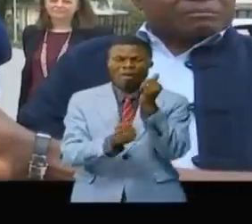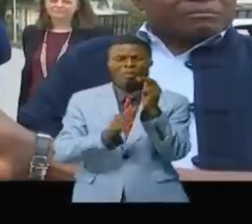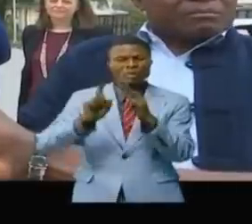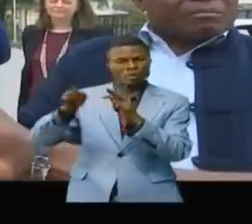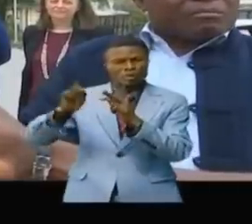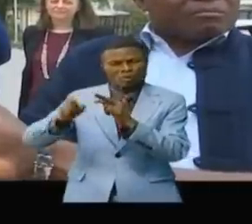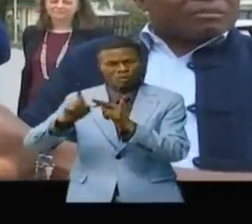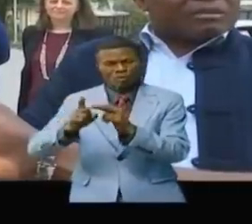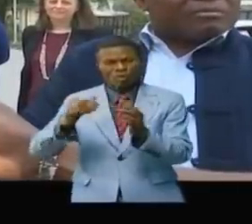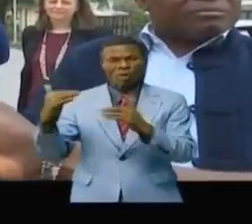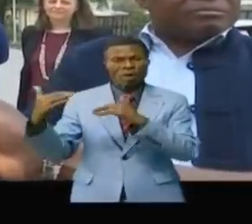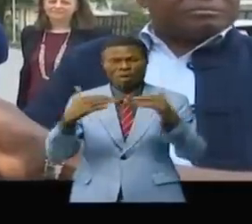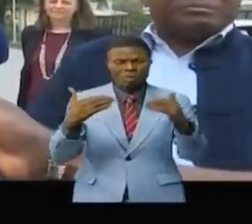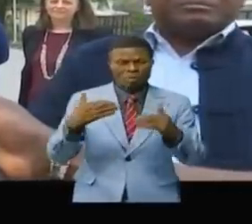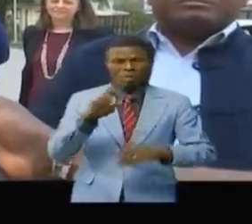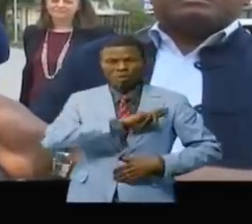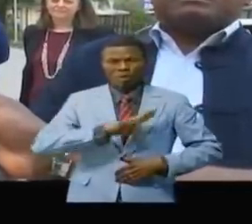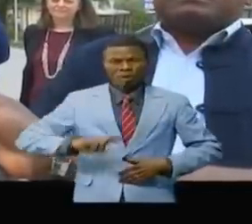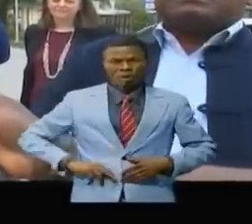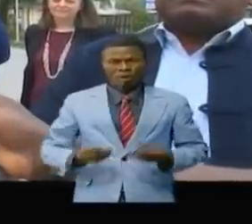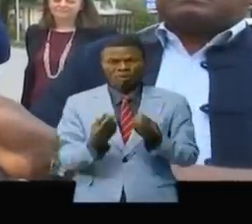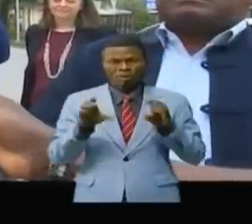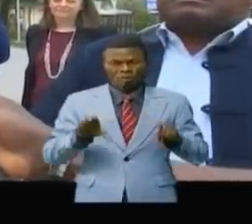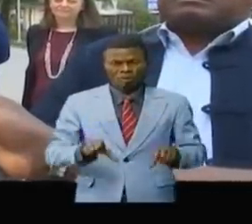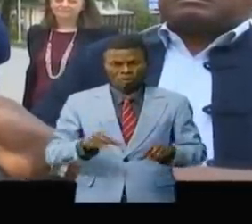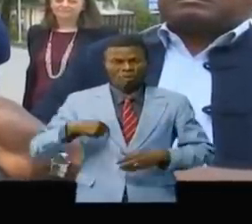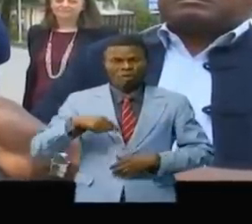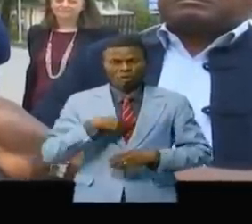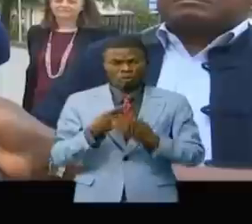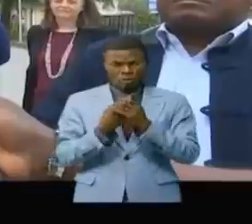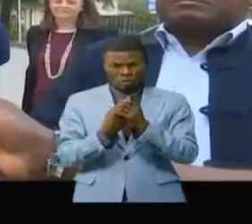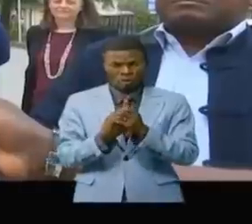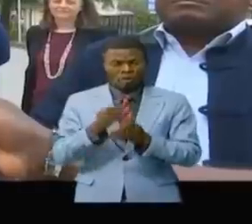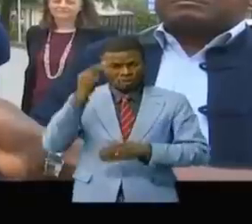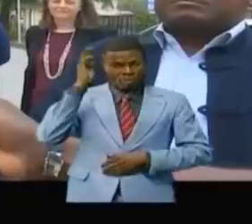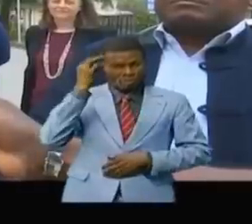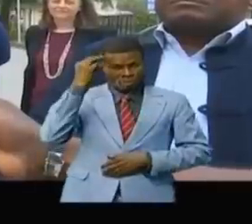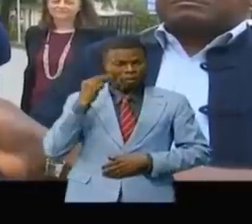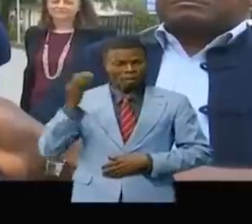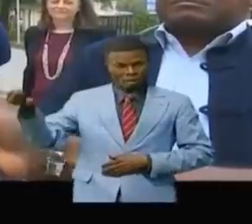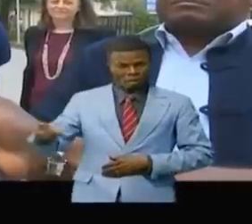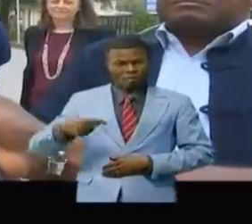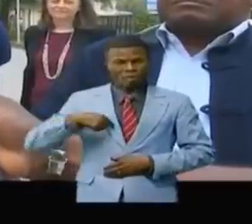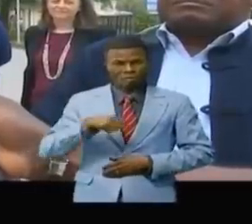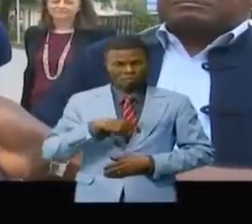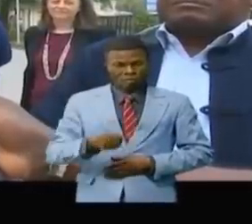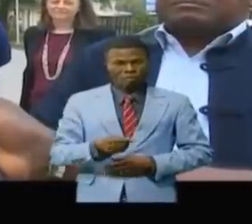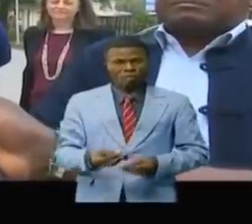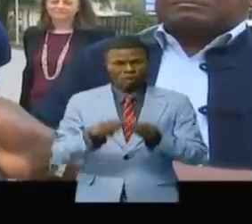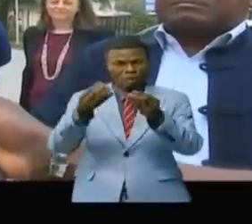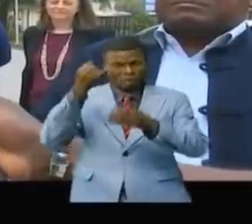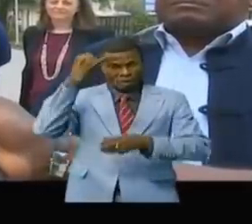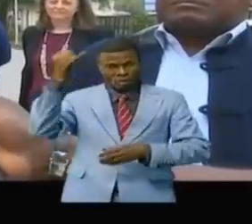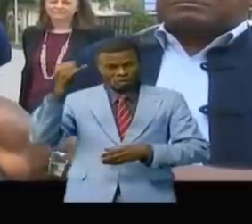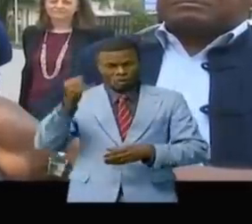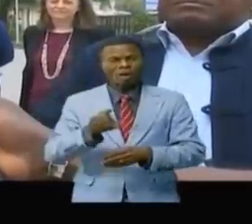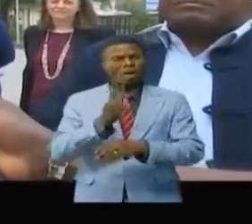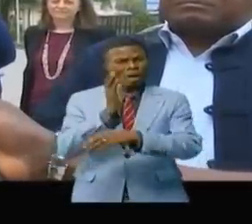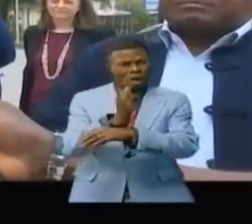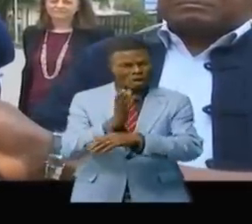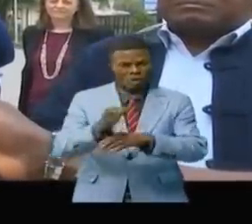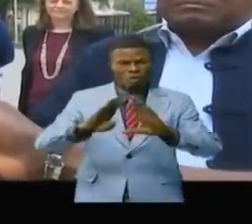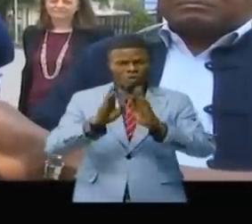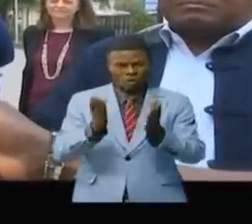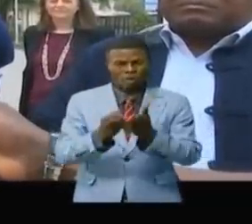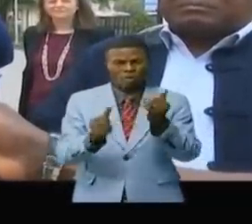forcé en RDC. Donc nous allons tout à l'heure, le ministre nous a reçus et a donné quelques pistes et a instruit ses cadres